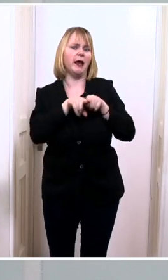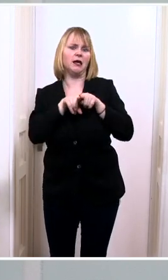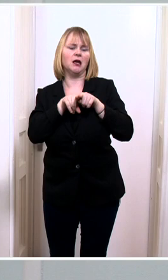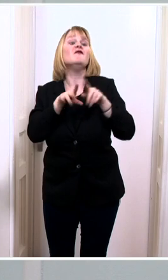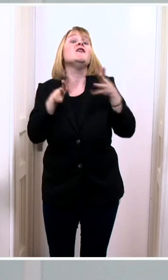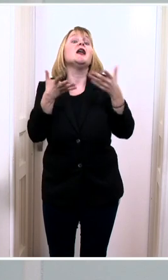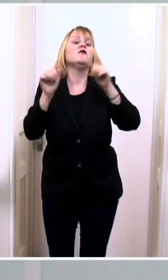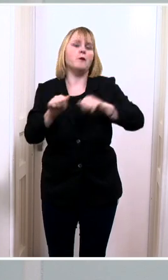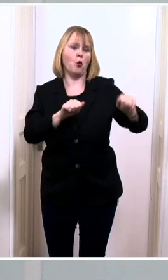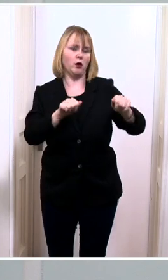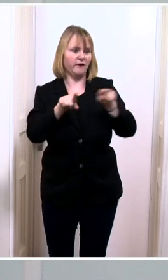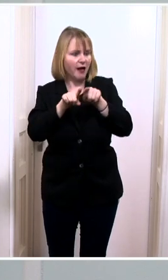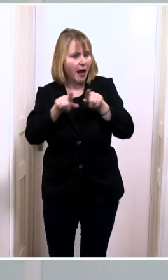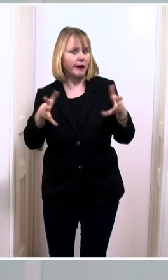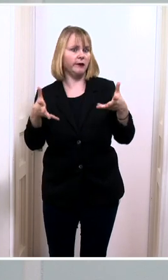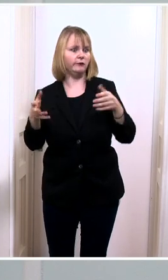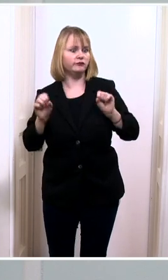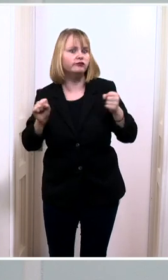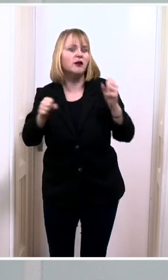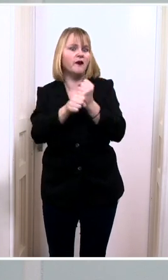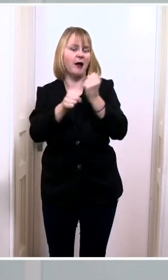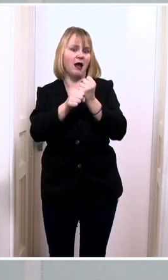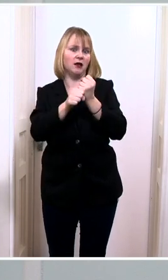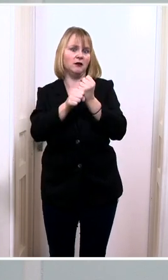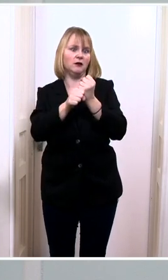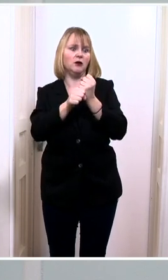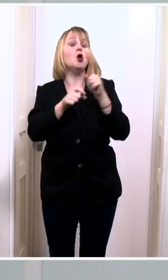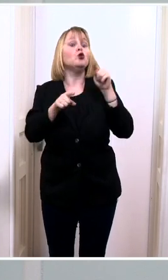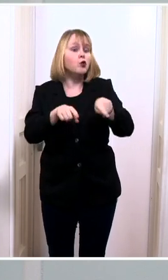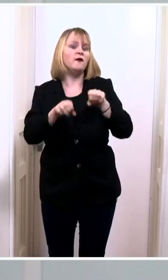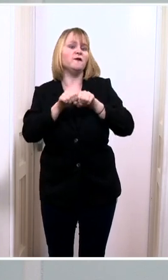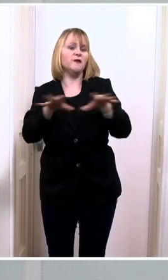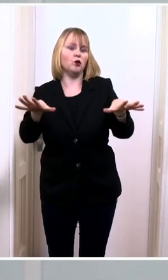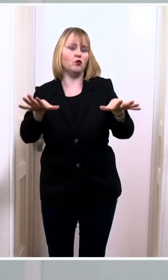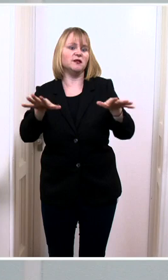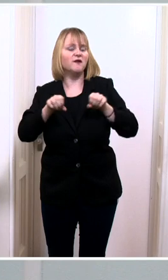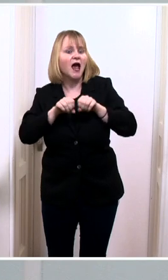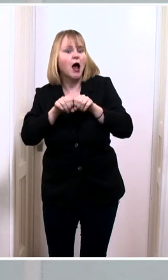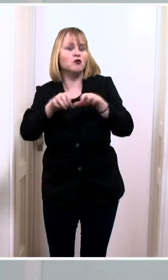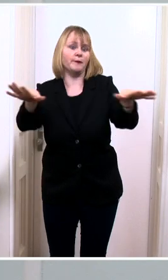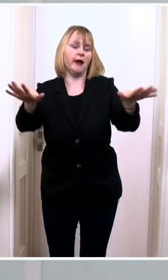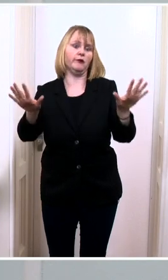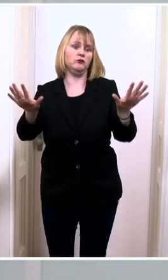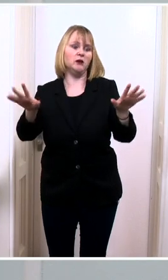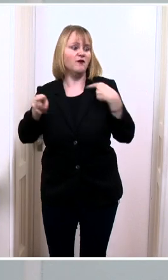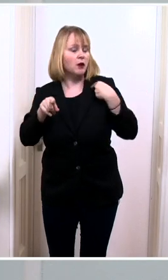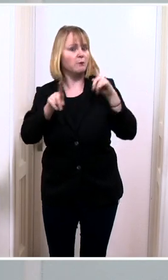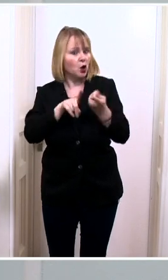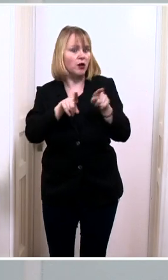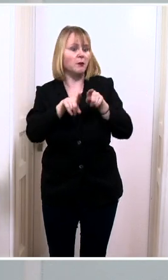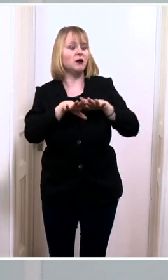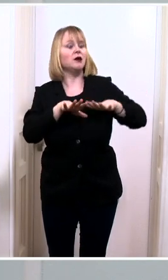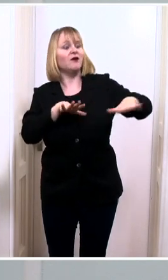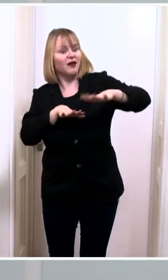ähnlichen Maßnahmen operieren und damit auch die Ausbreitung des Virus verhindern können. Wenn die Schweiz diese Maßnahmen bis Ende Februar